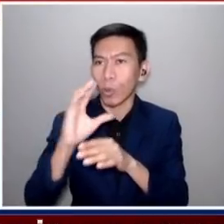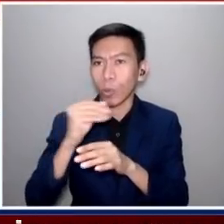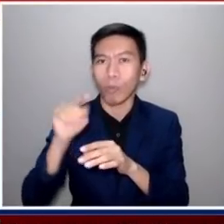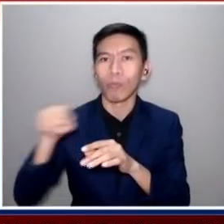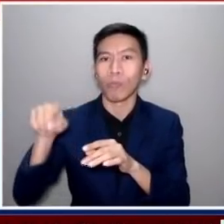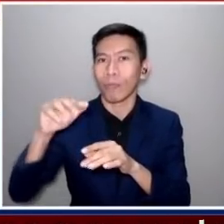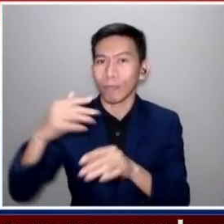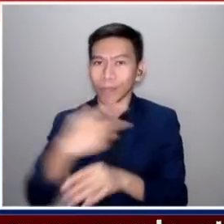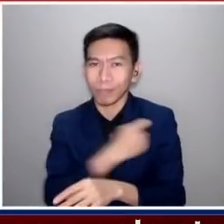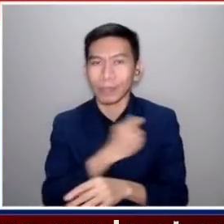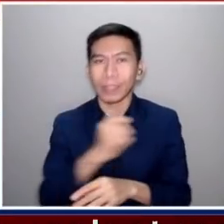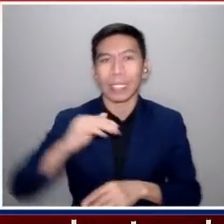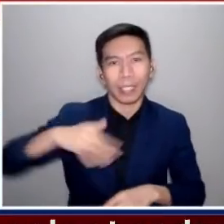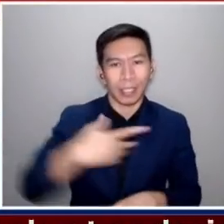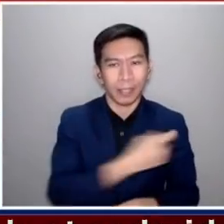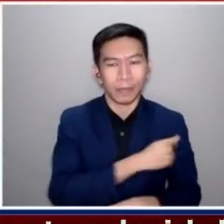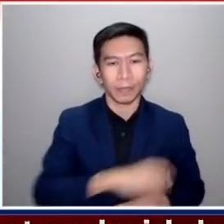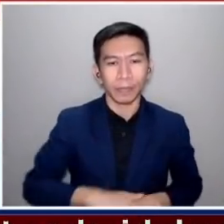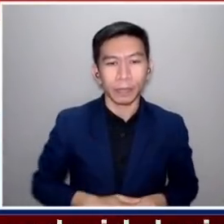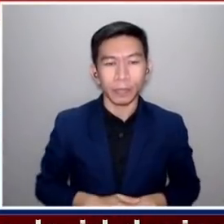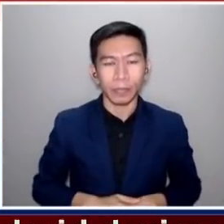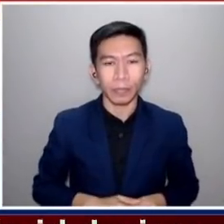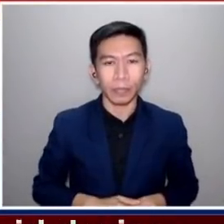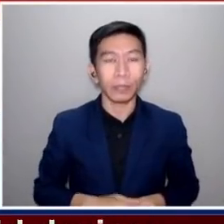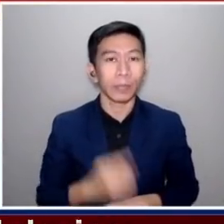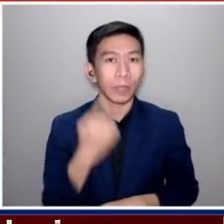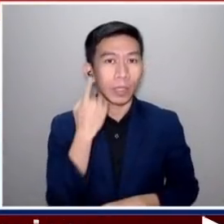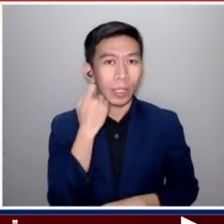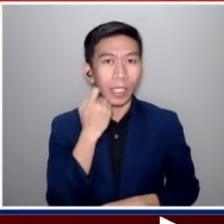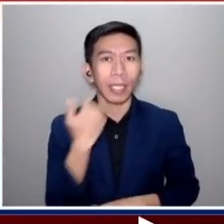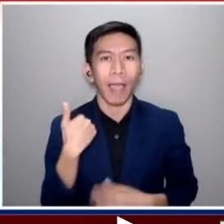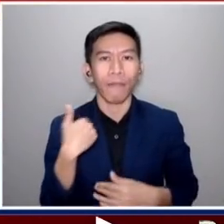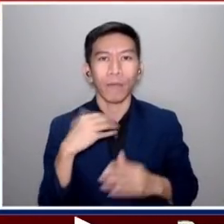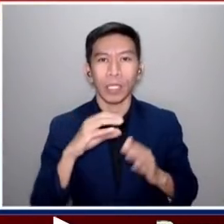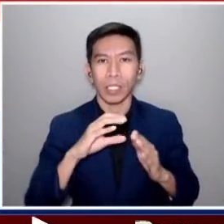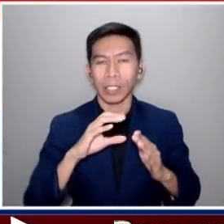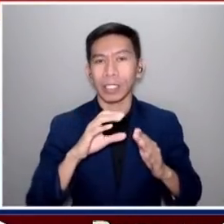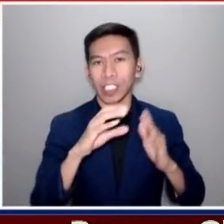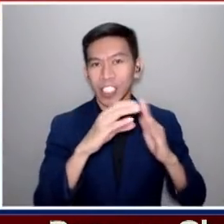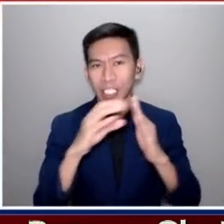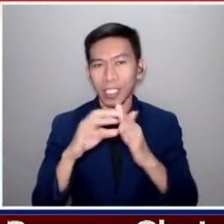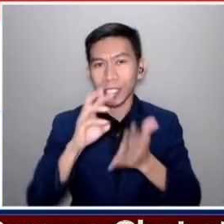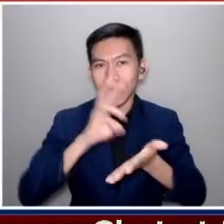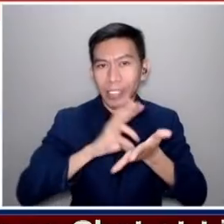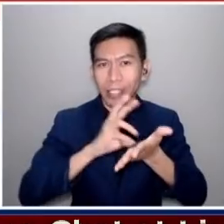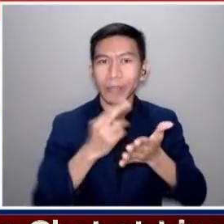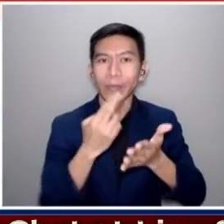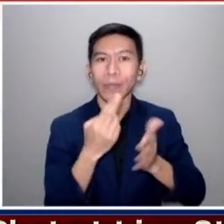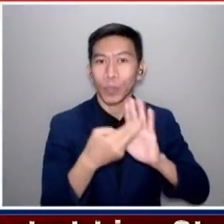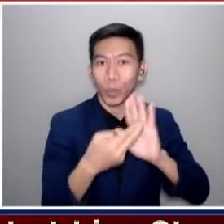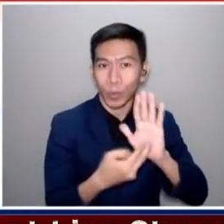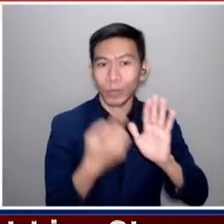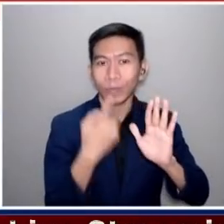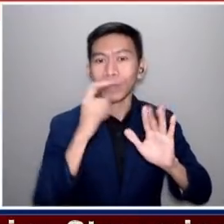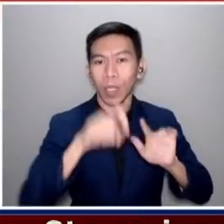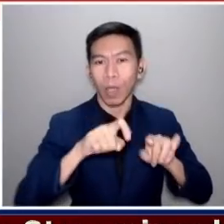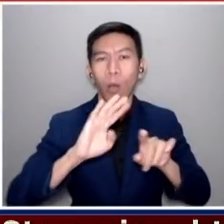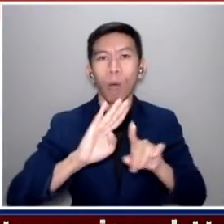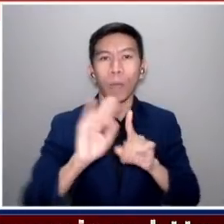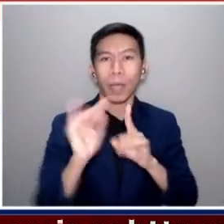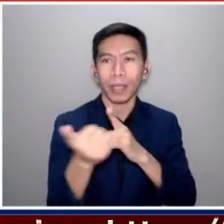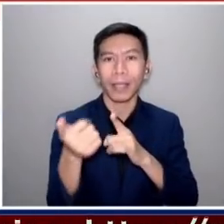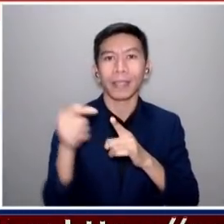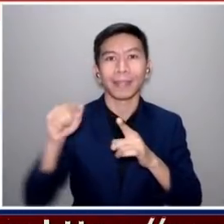city ordinance namin dito the other day, binigyan po natin ng copy lahat ng ating mga barangay chairman at nagkaroon na po sila ng